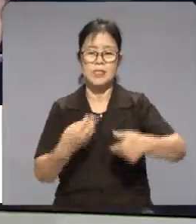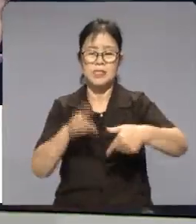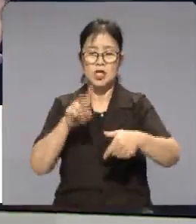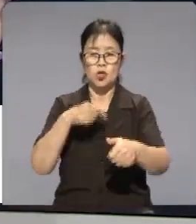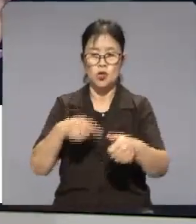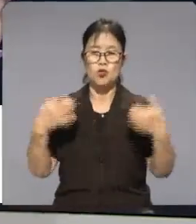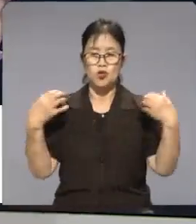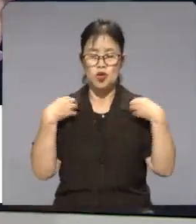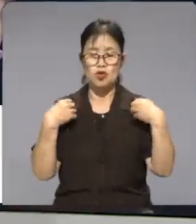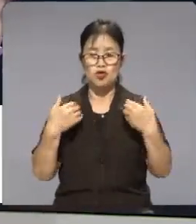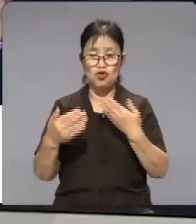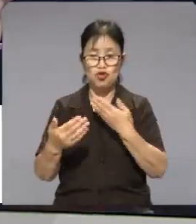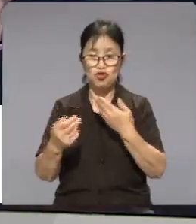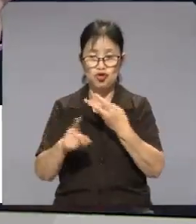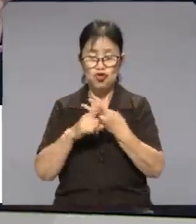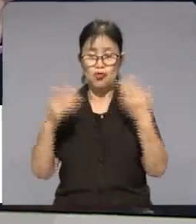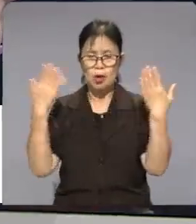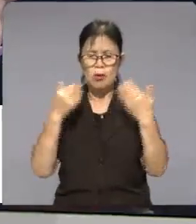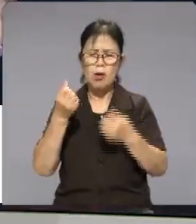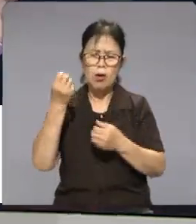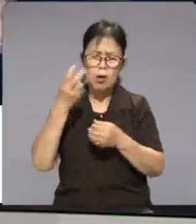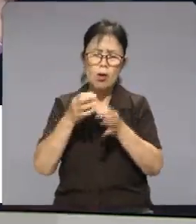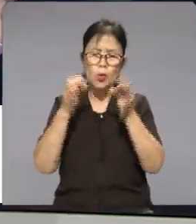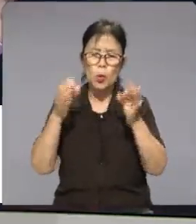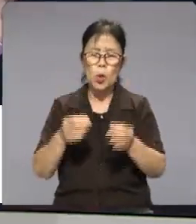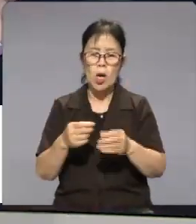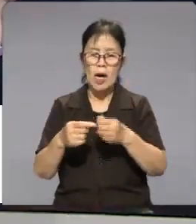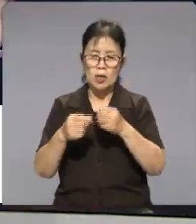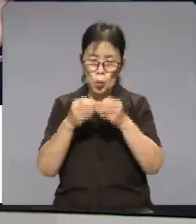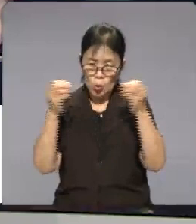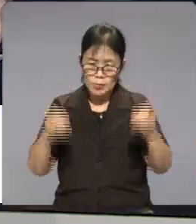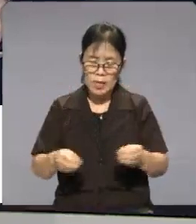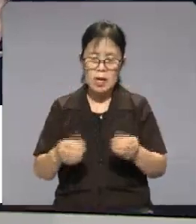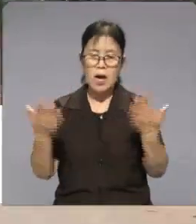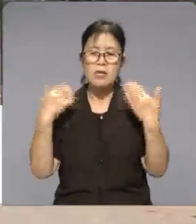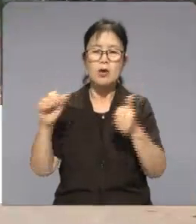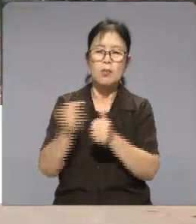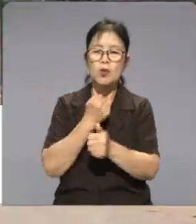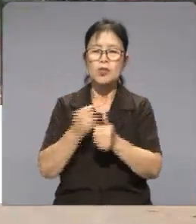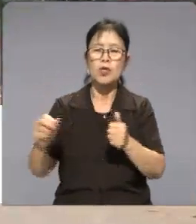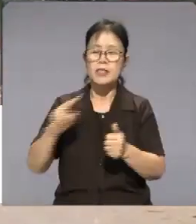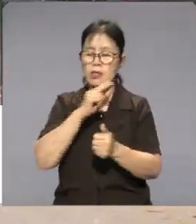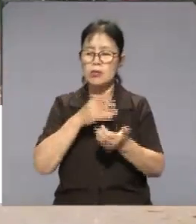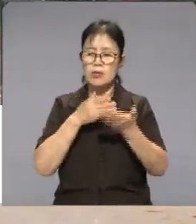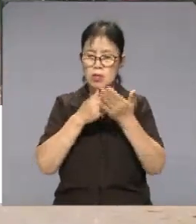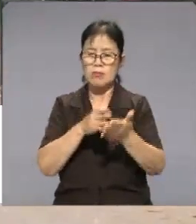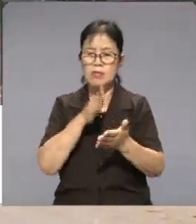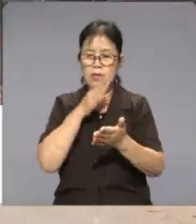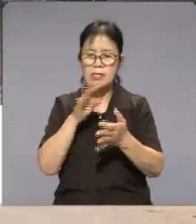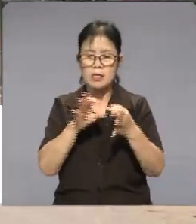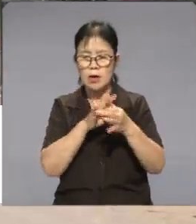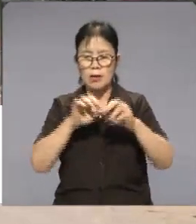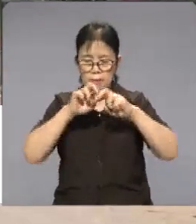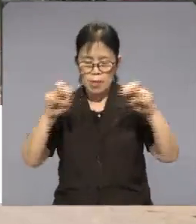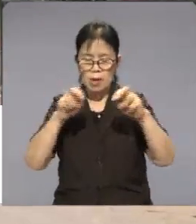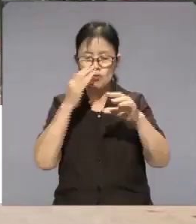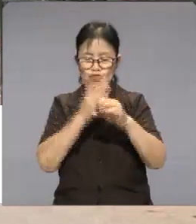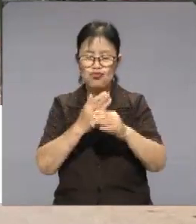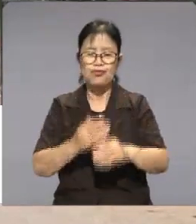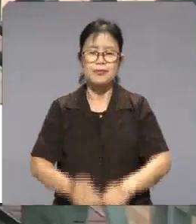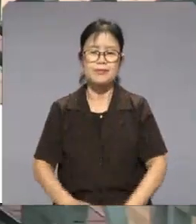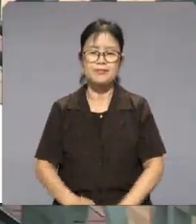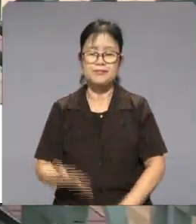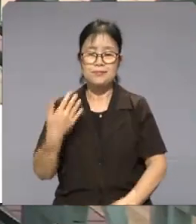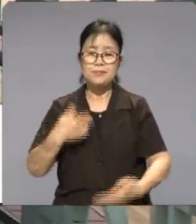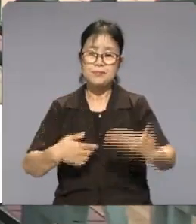인천교육청이 한 중학교에서 수개월에 걸쳐 1학년 동급생 간 학교폭력 의혹이 제기돼 사실관계 파악에 나섰습니다